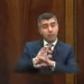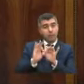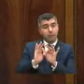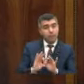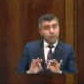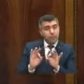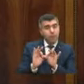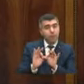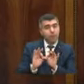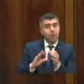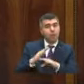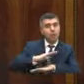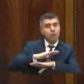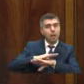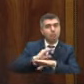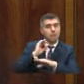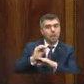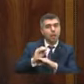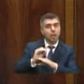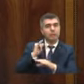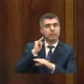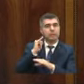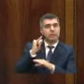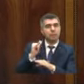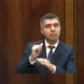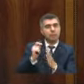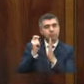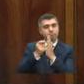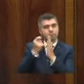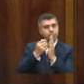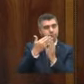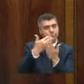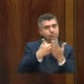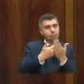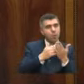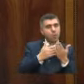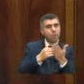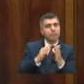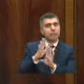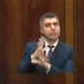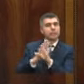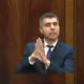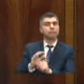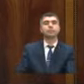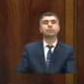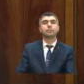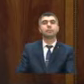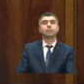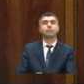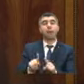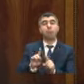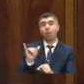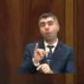والمقاصد والقيم والأهداف والشعارات التي رفعتم ردحا من الزمن. أين نحن اليوم من